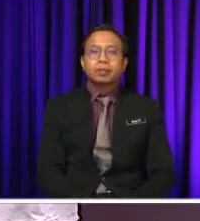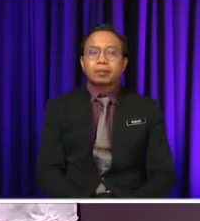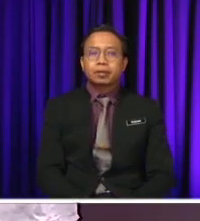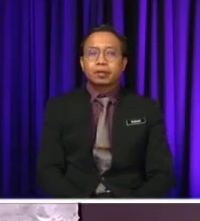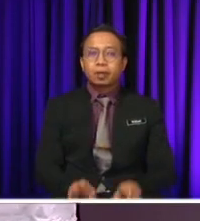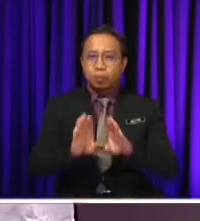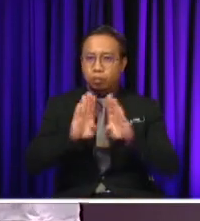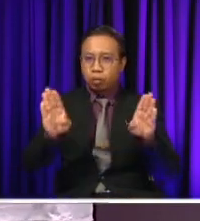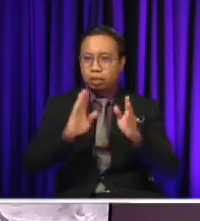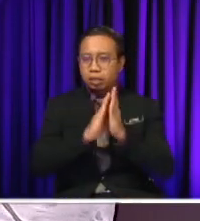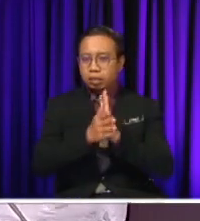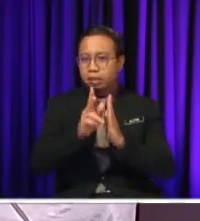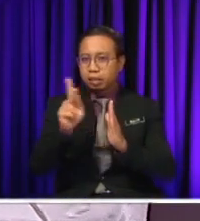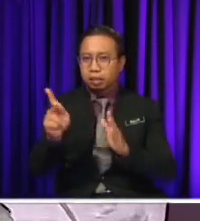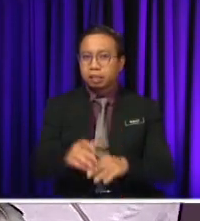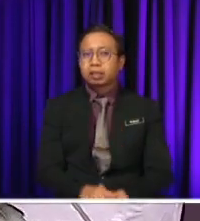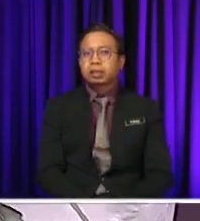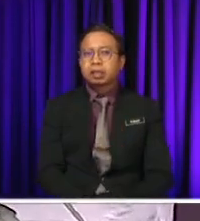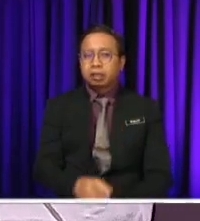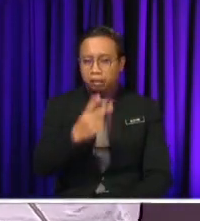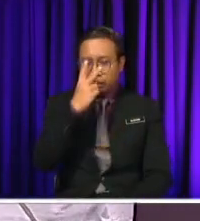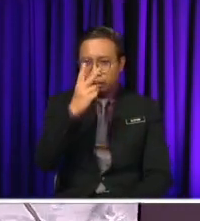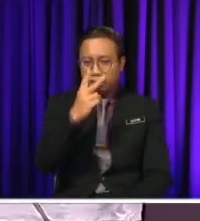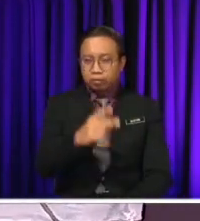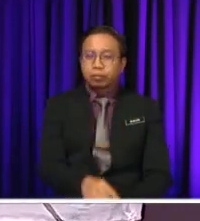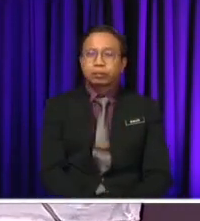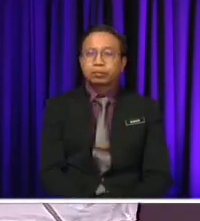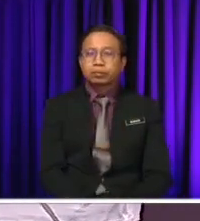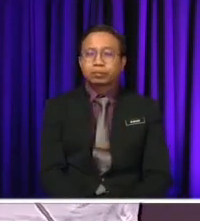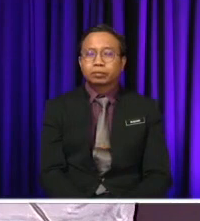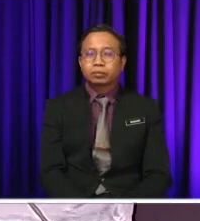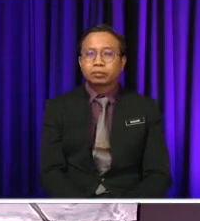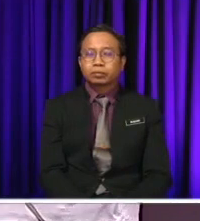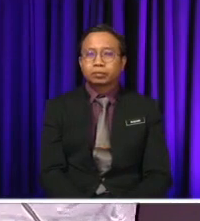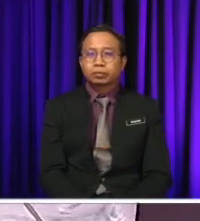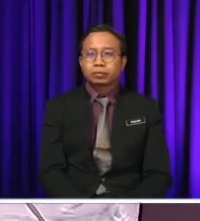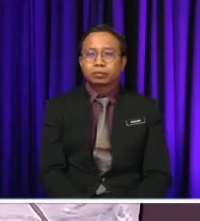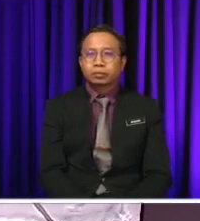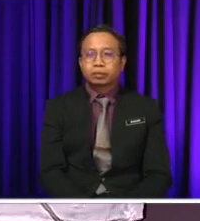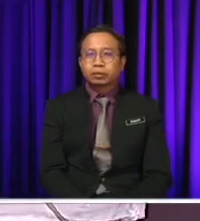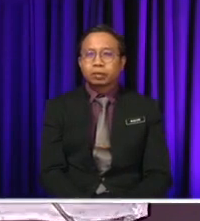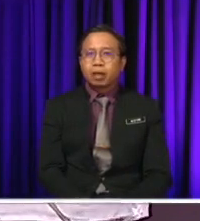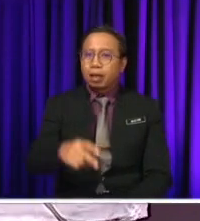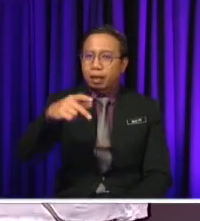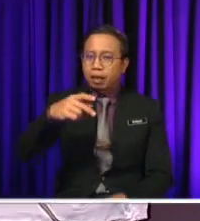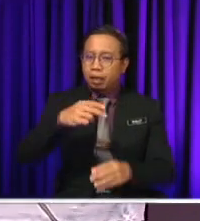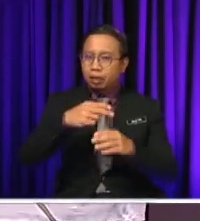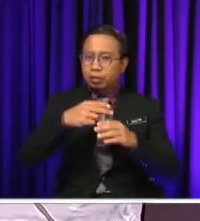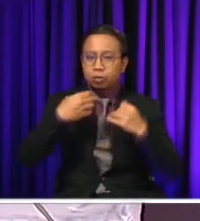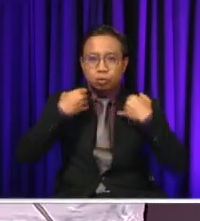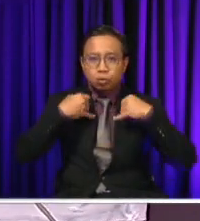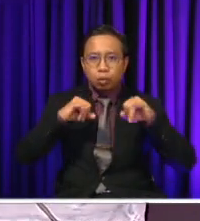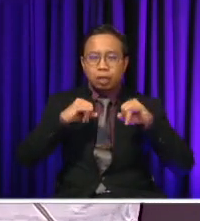dijadikan kayu pelet itu seperti yang kamu nampak ke depan itu yang ketiga dan dipasarkan kepada